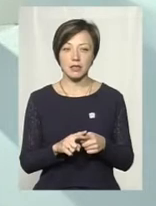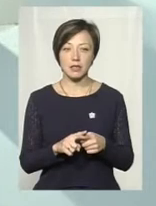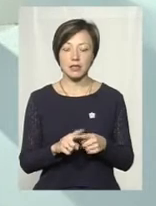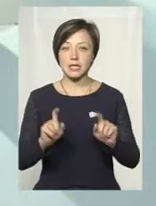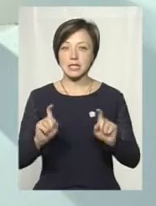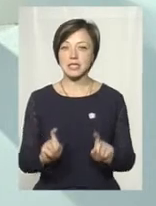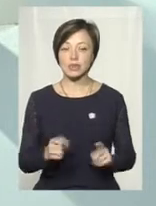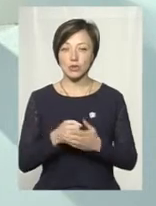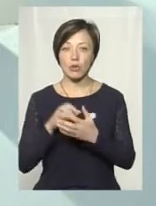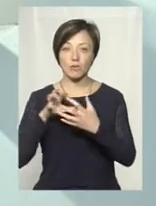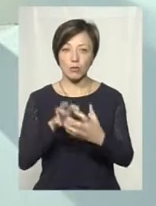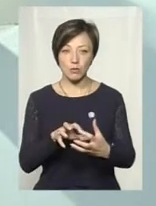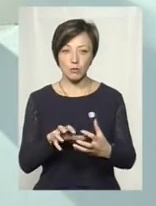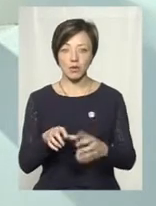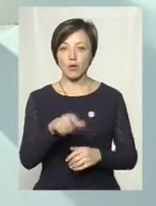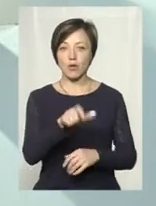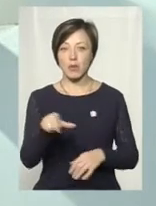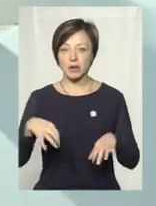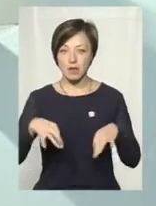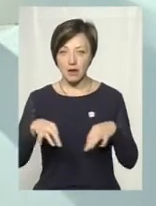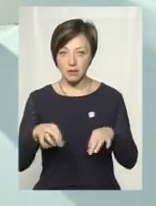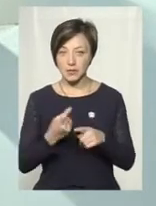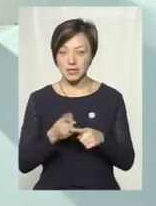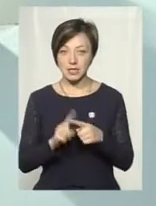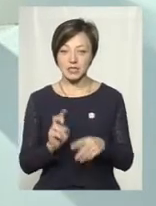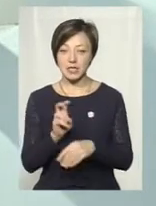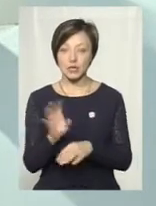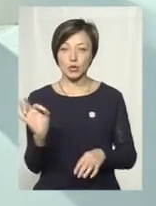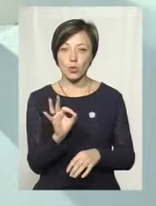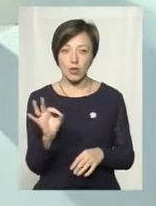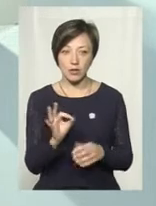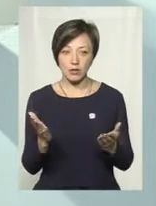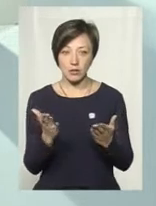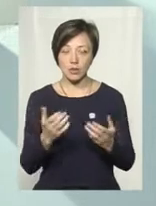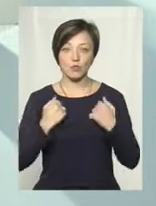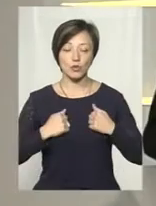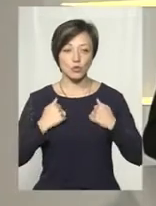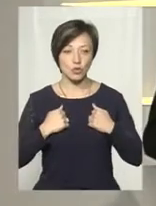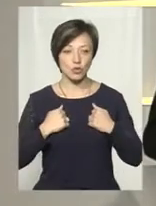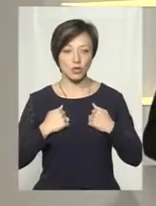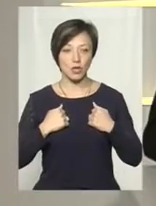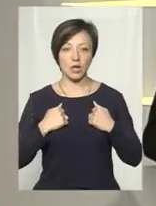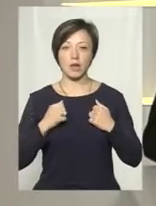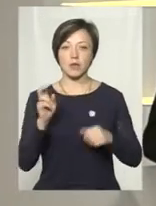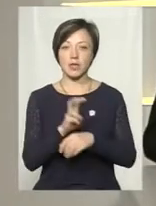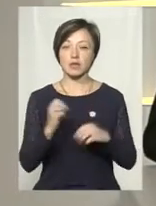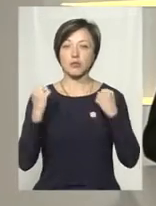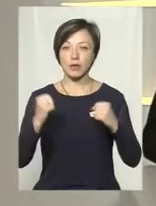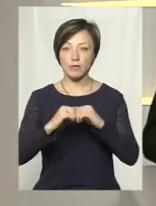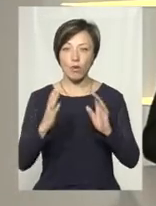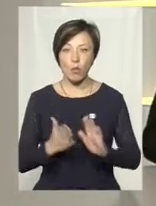сісти до автобуса, громадський транспорт, це зайти до туалету, десь прийняти душ, піти в спортивний